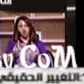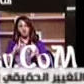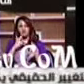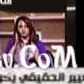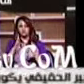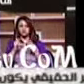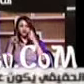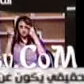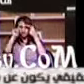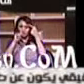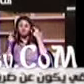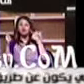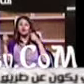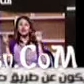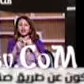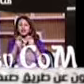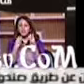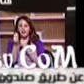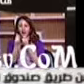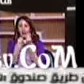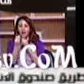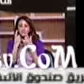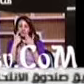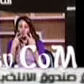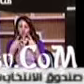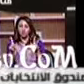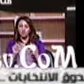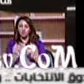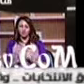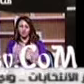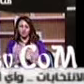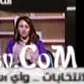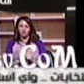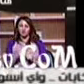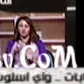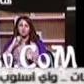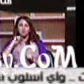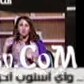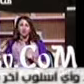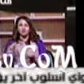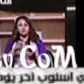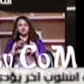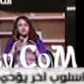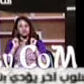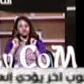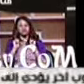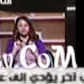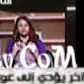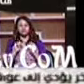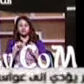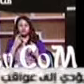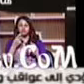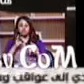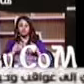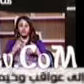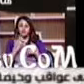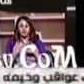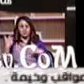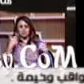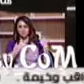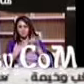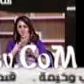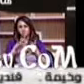لان احنا يا دكتور عمرو احنا بنقول من حقنا ان احنا نتولى محافظ وزير غيره من حقينا ان